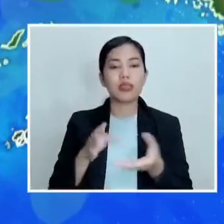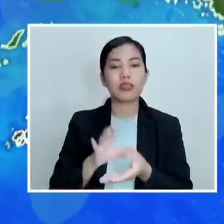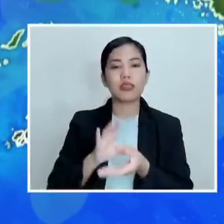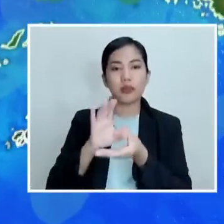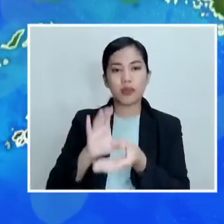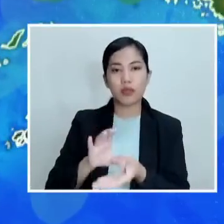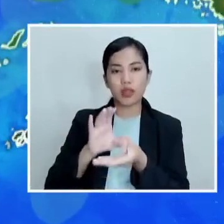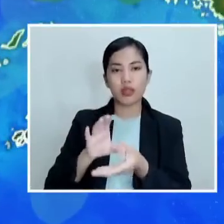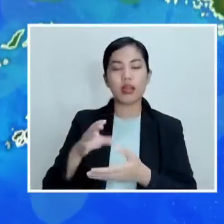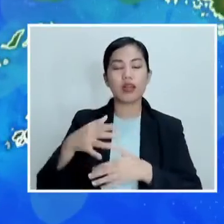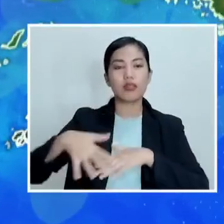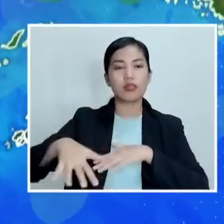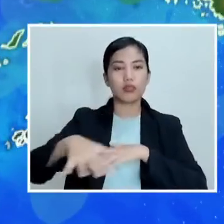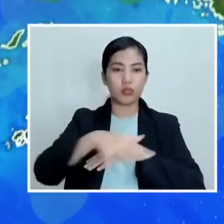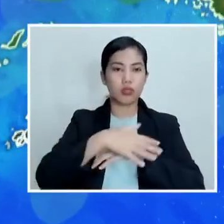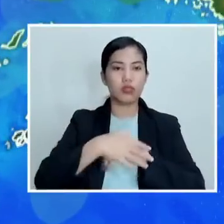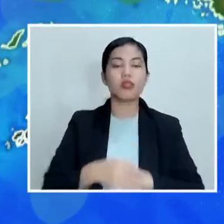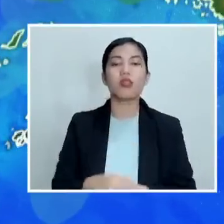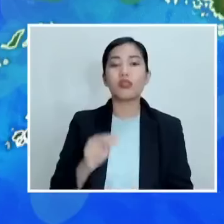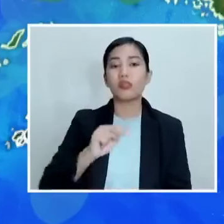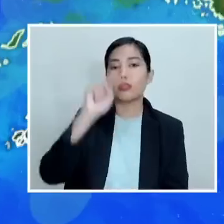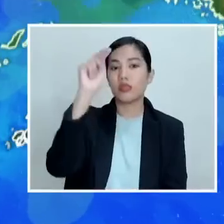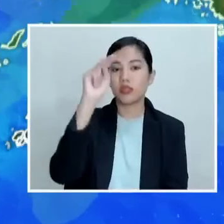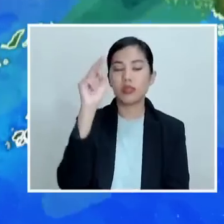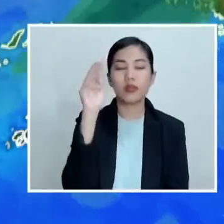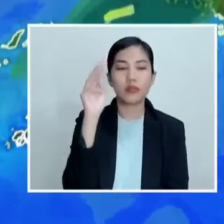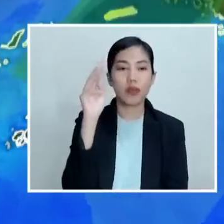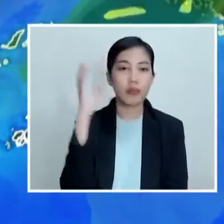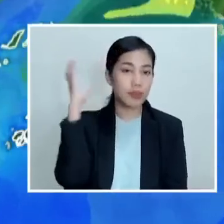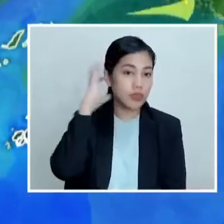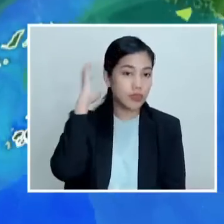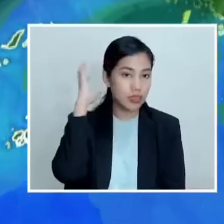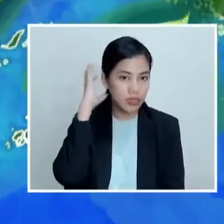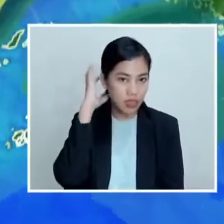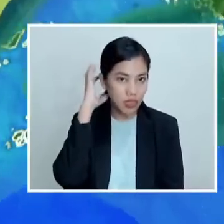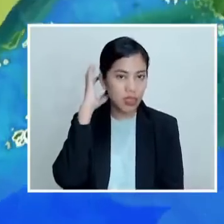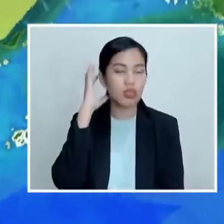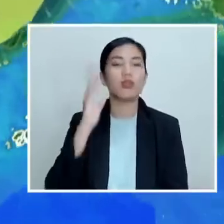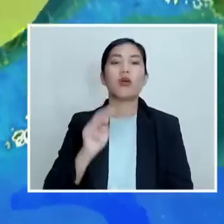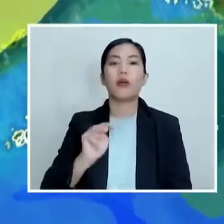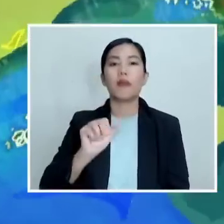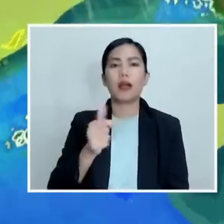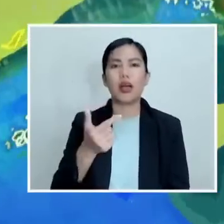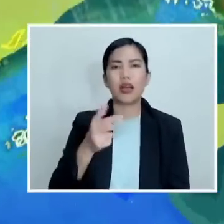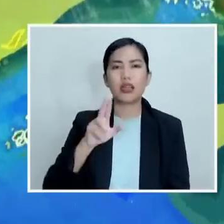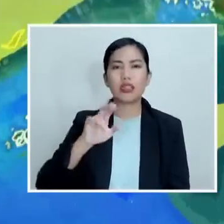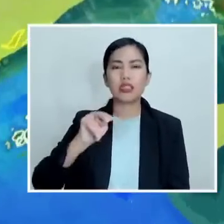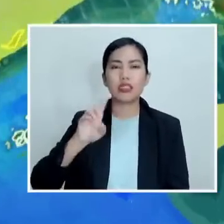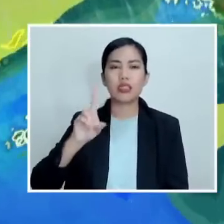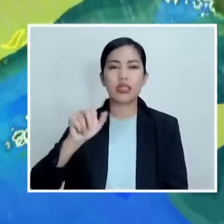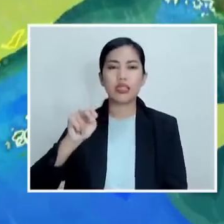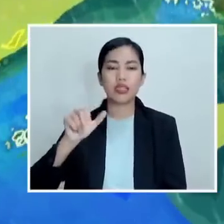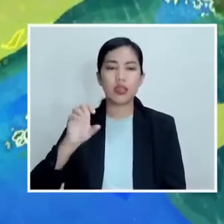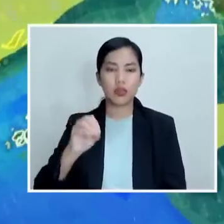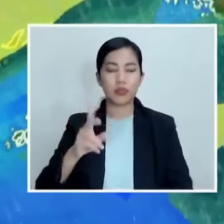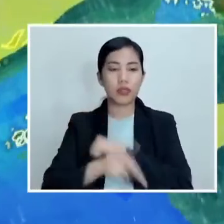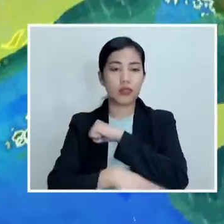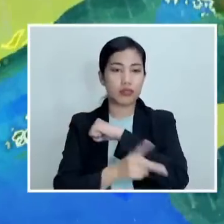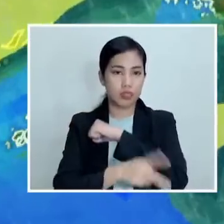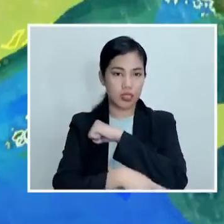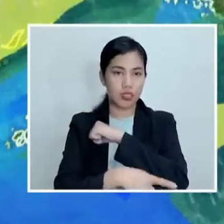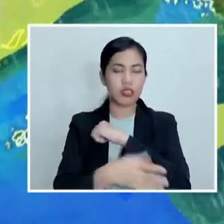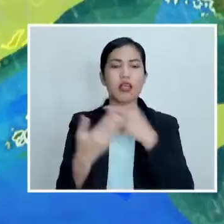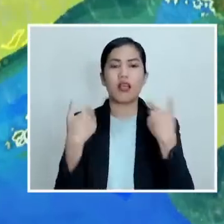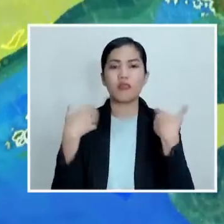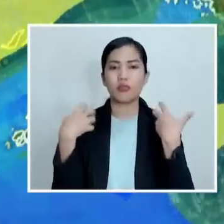bahagi ng Northern Mindanao at Maguindanao provinces. Bago po magtanghali, buong Mindanao na ang makakaranas ng mga pag-ulan at may malalakas na buhos sa